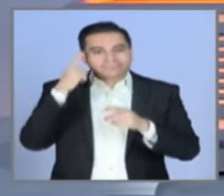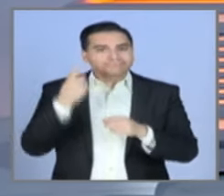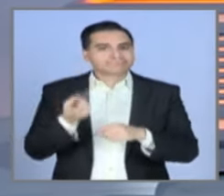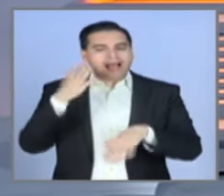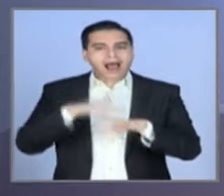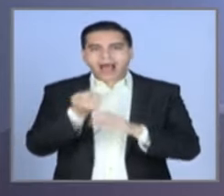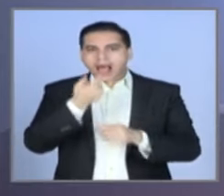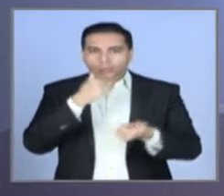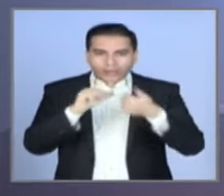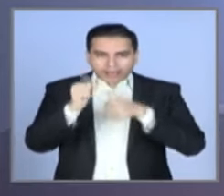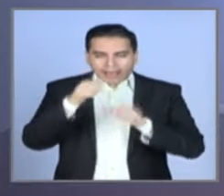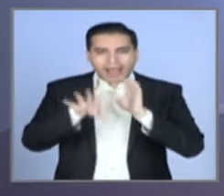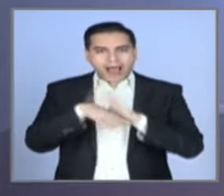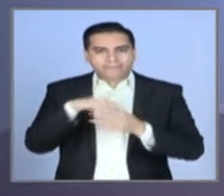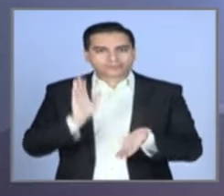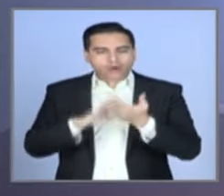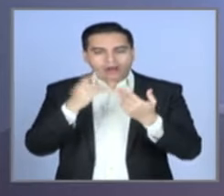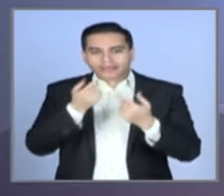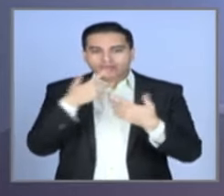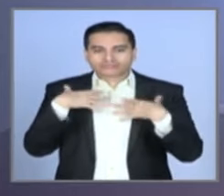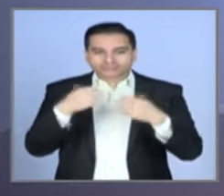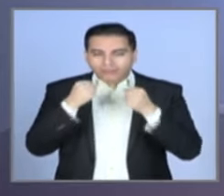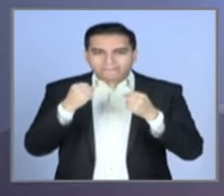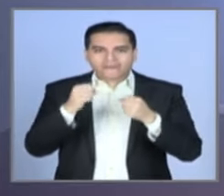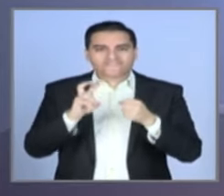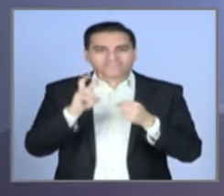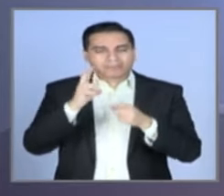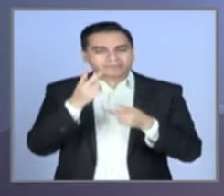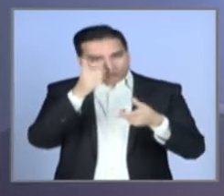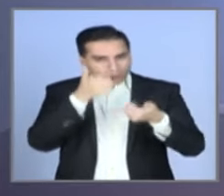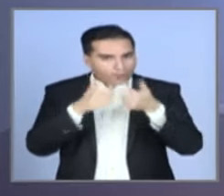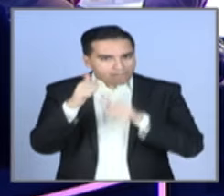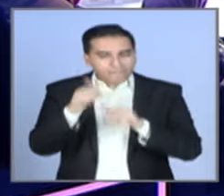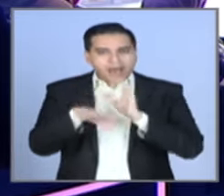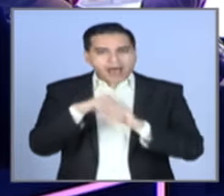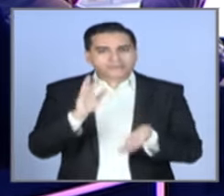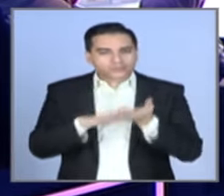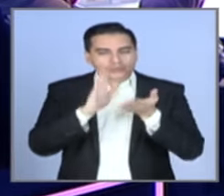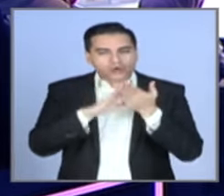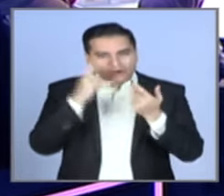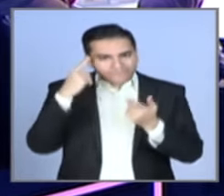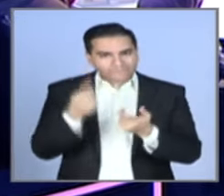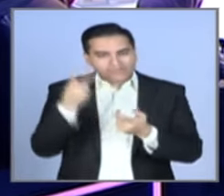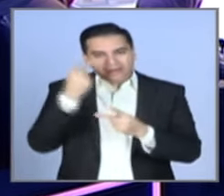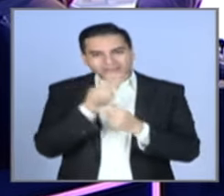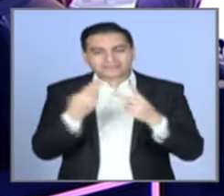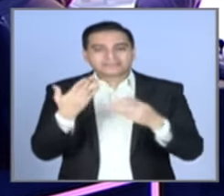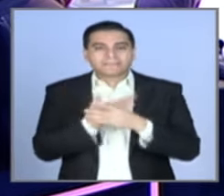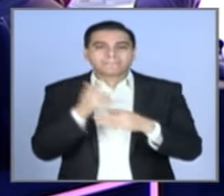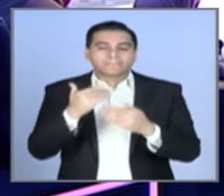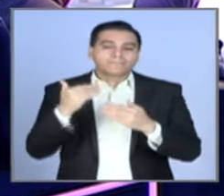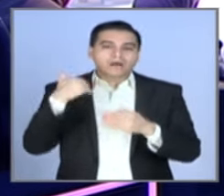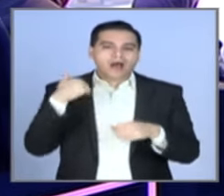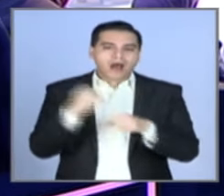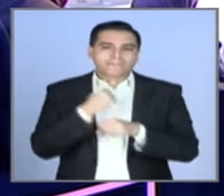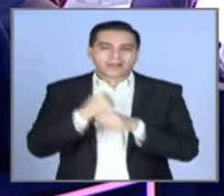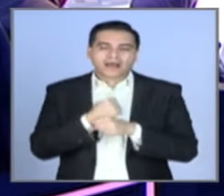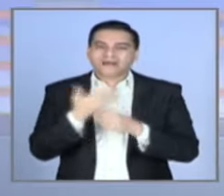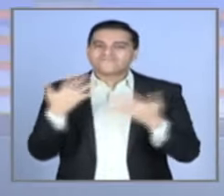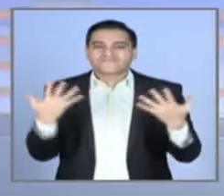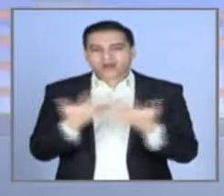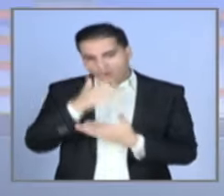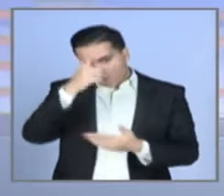الادويه وشركات الادويه، اي حاجه ليها علاقه بالكيمياء ممكن ابقى مشارك فيها، لان هيبقى ده تخصصي، اي حاجه